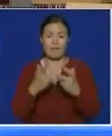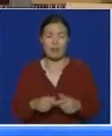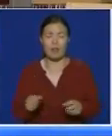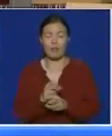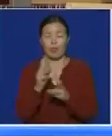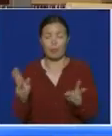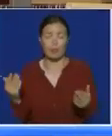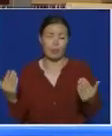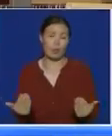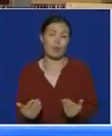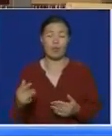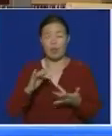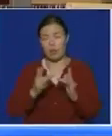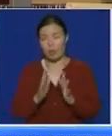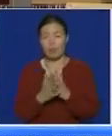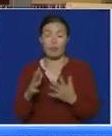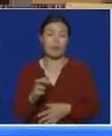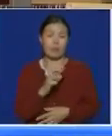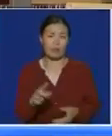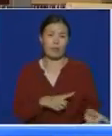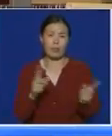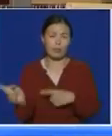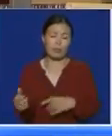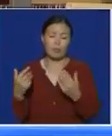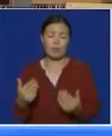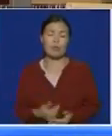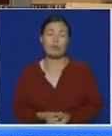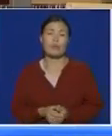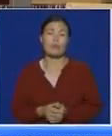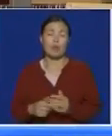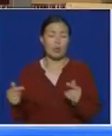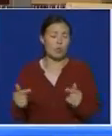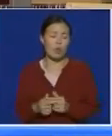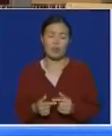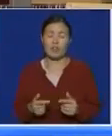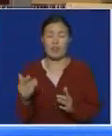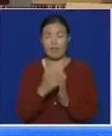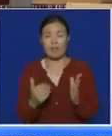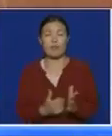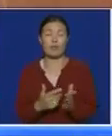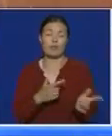автоматтандыру, электронды кітапхана жүйесіне өткізу бойынша нақты әдістемелік